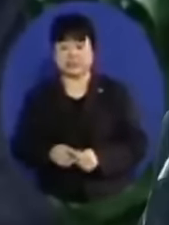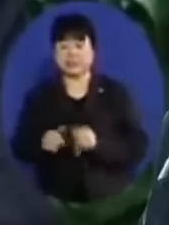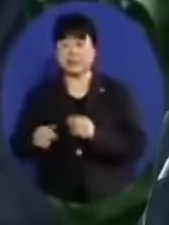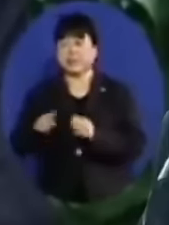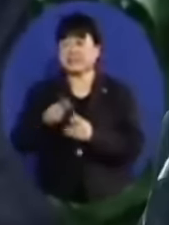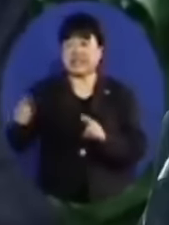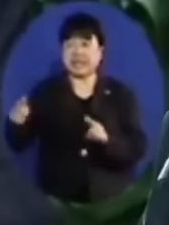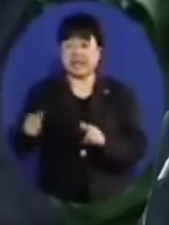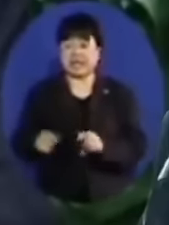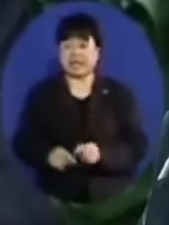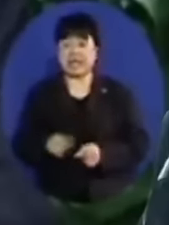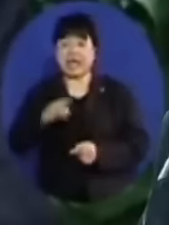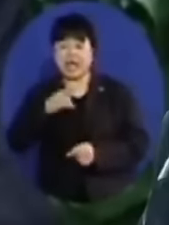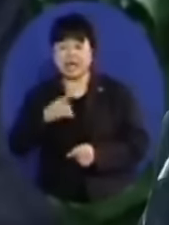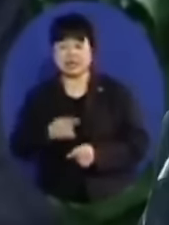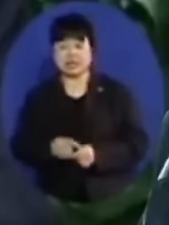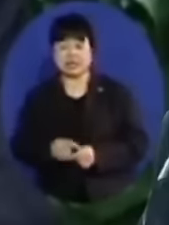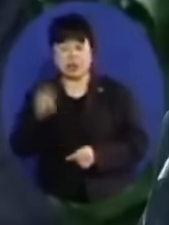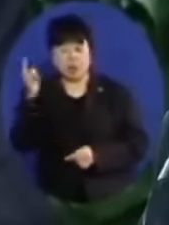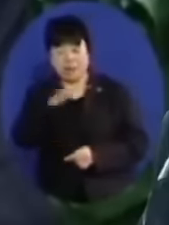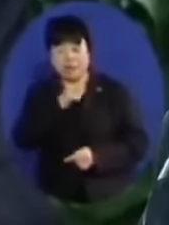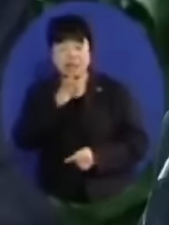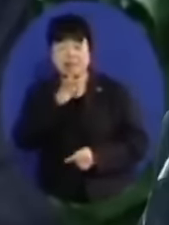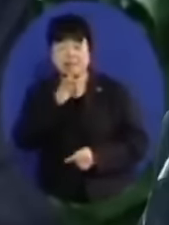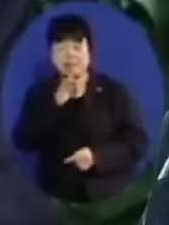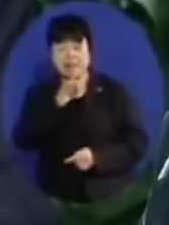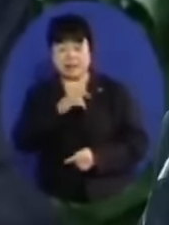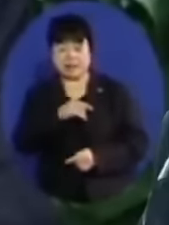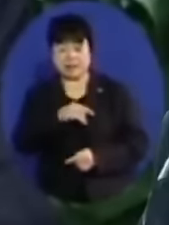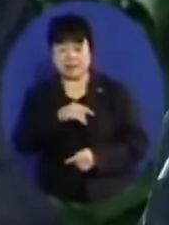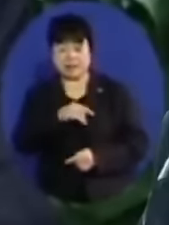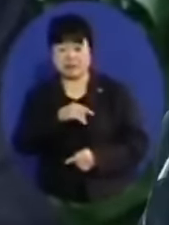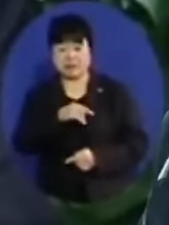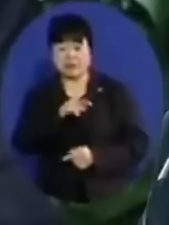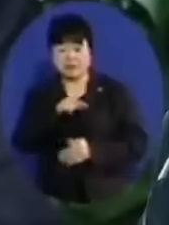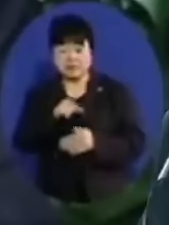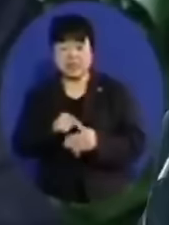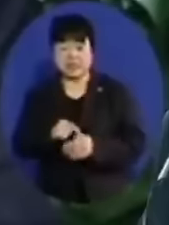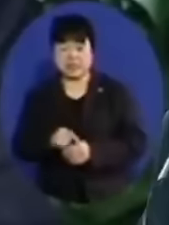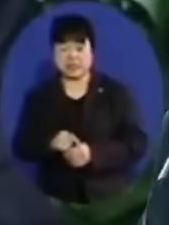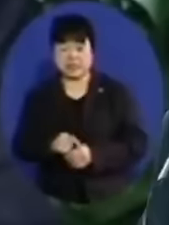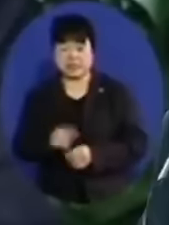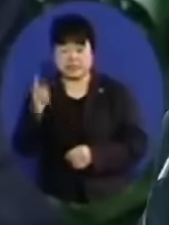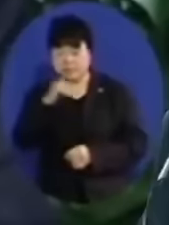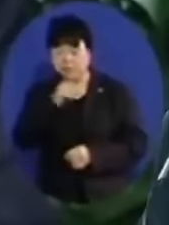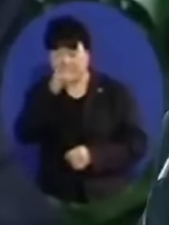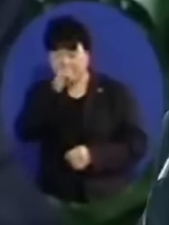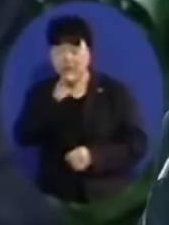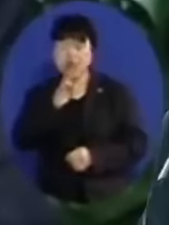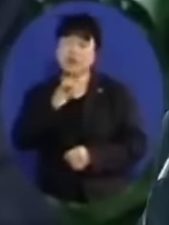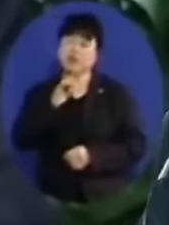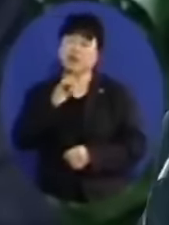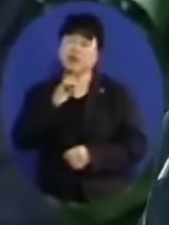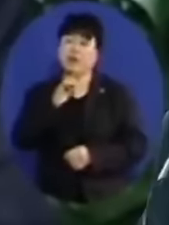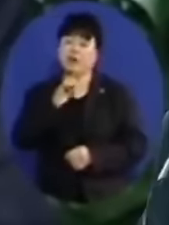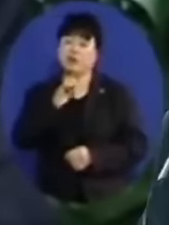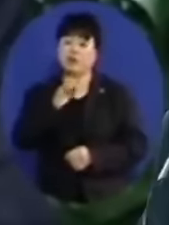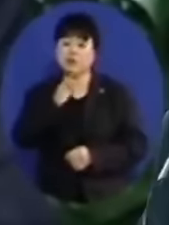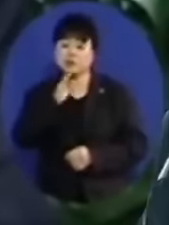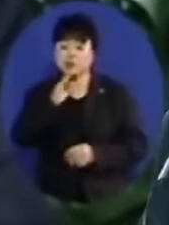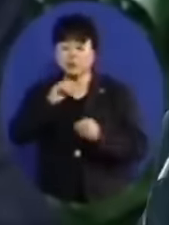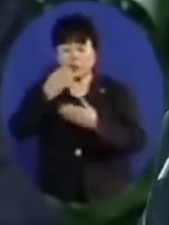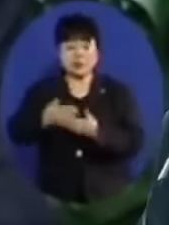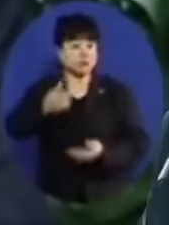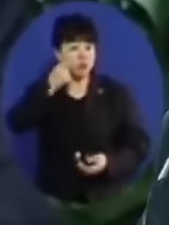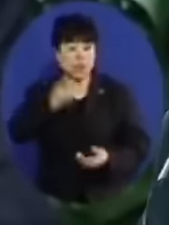안 돼. 보통 완악해야지. 소 능구렁이가 몇 마리 들어있는데 그렇게 해버리면 뭐 끄떡이라고 마는